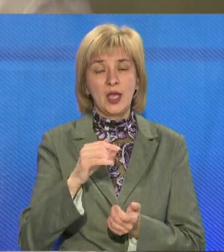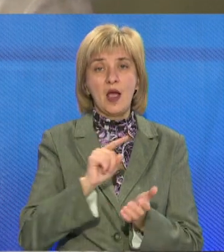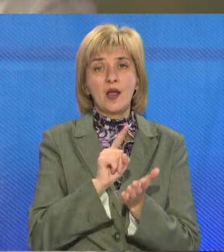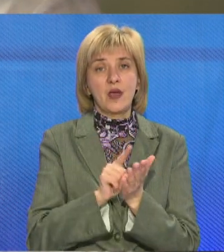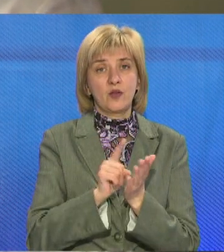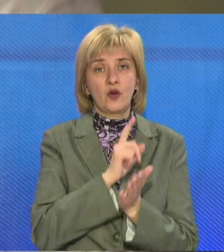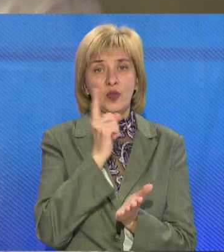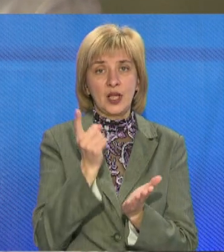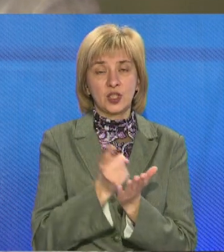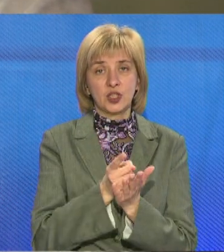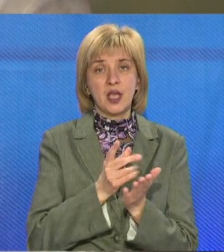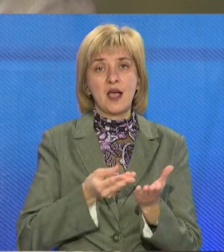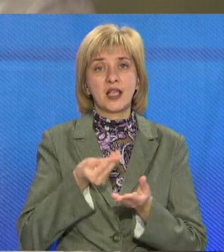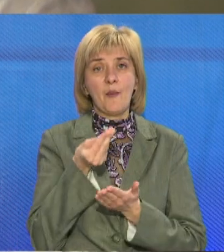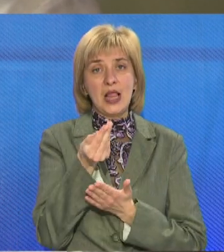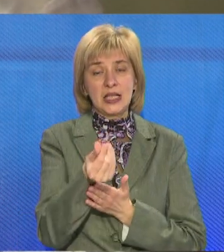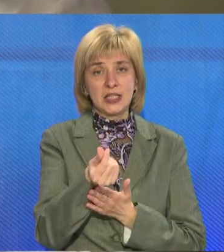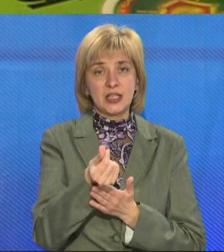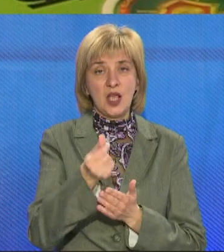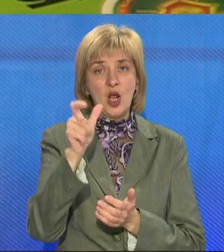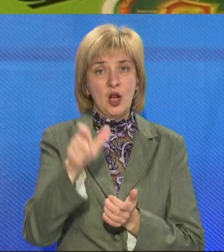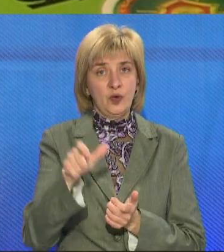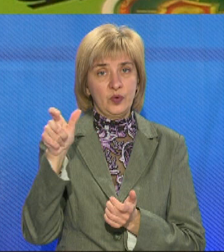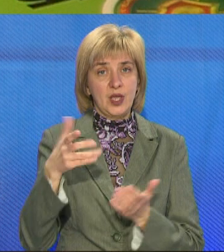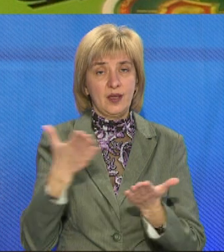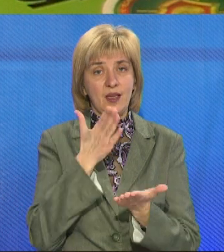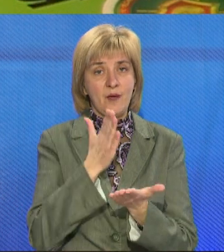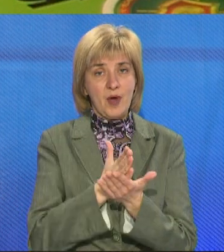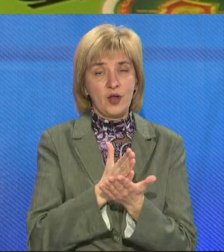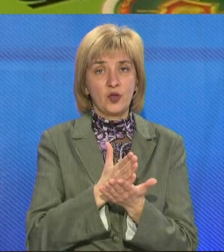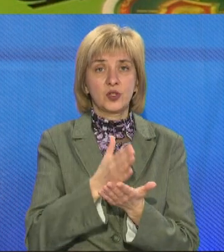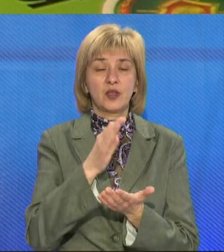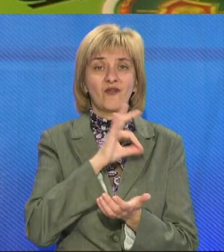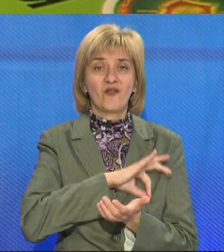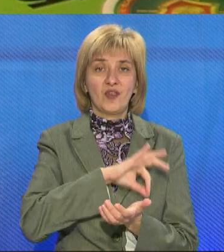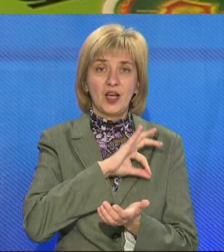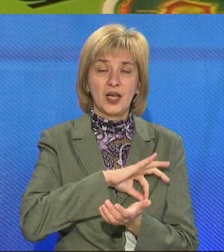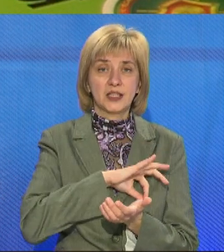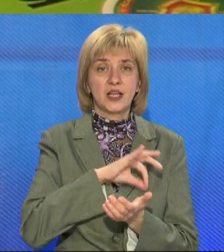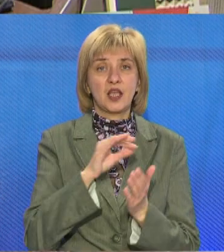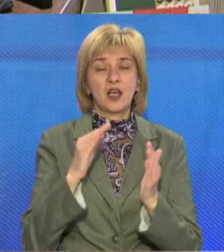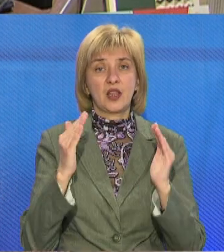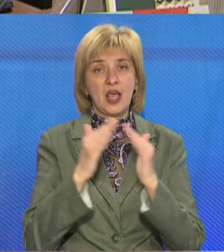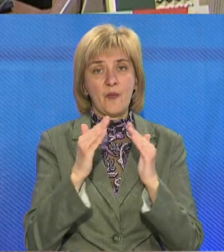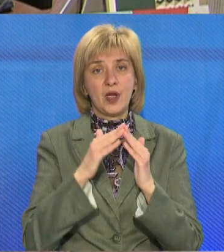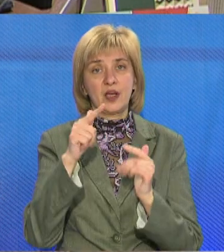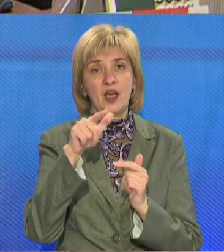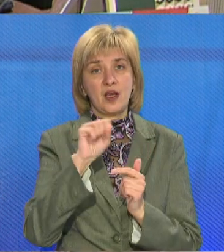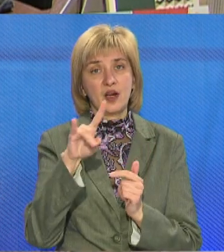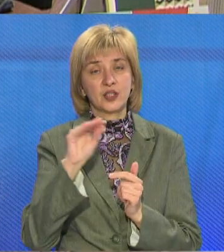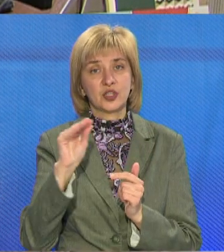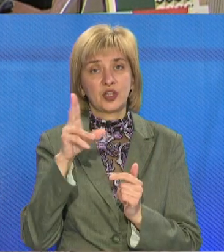павінны аплаціць фізічныя асобы, якія валодаюць, маюць ва ўласнасці альбо карыстанні жылыя дамы, гаражы, дачы, а